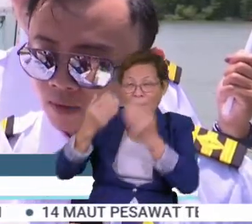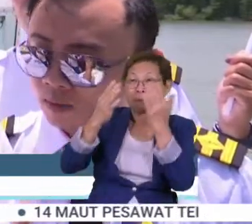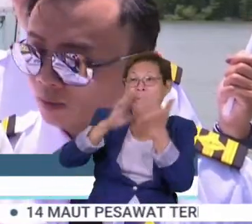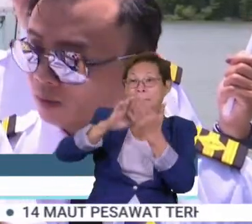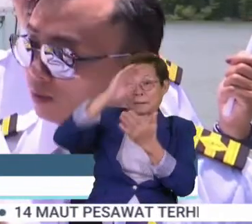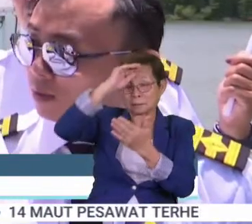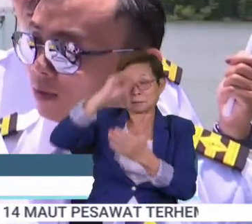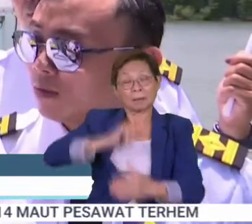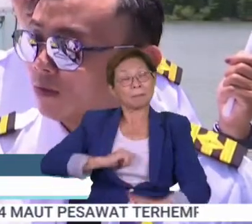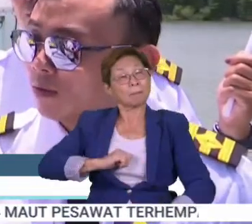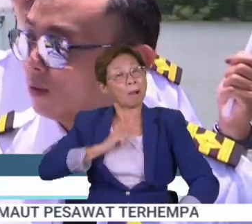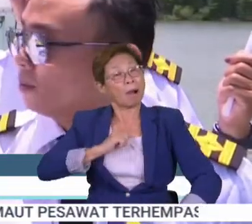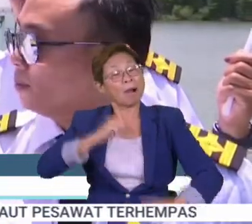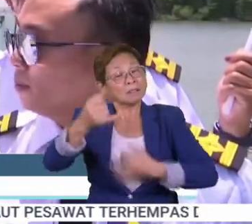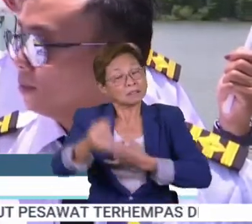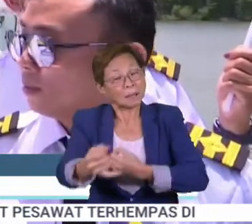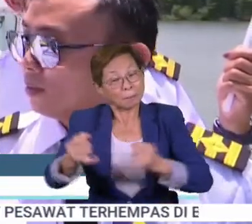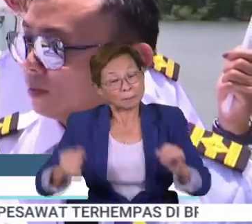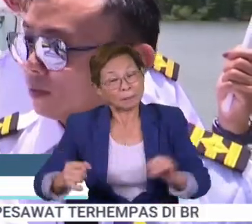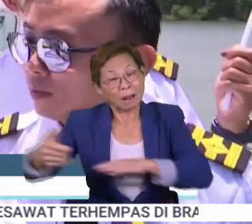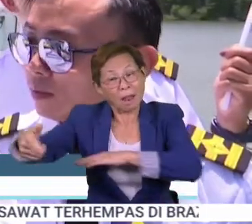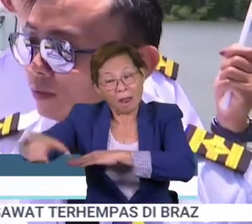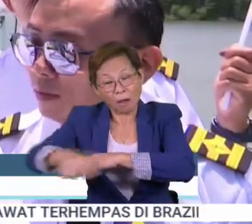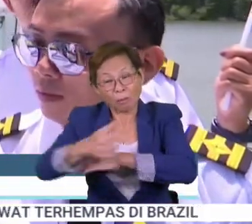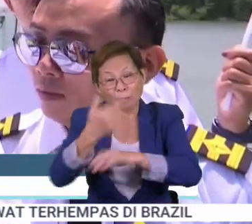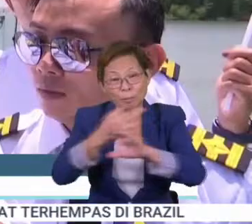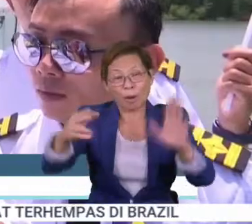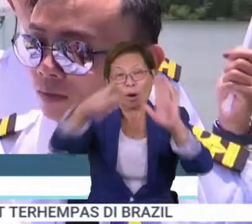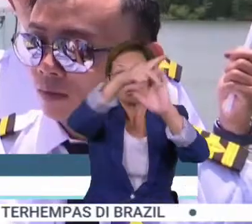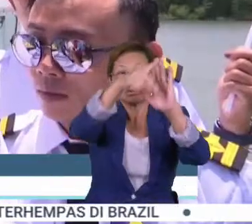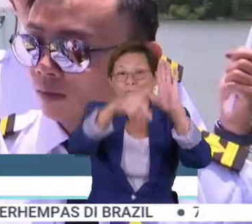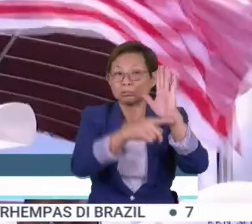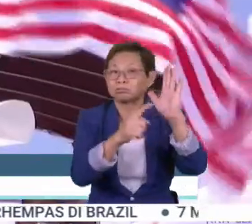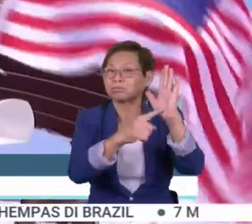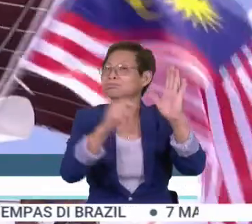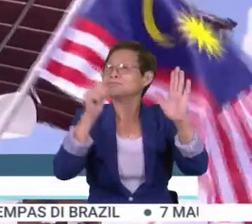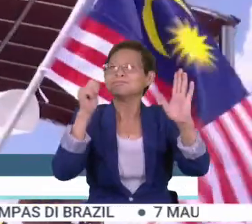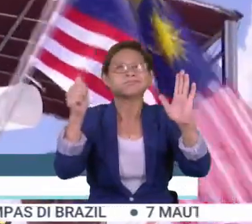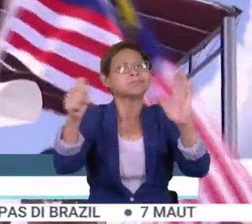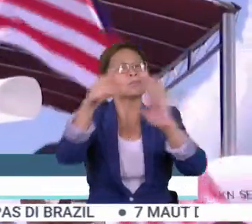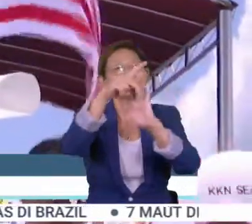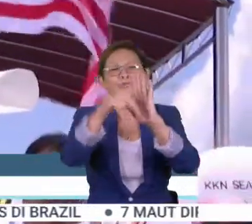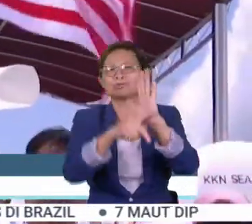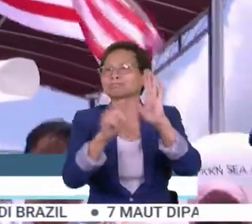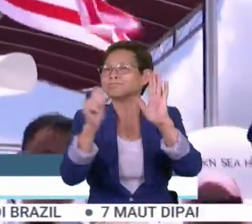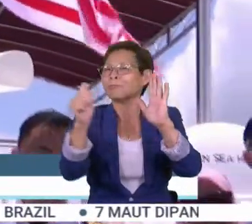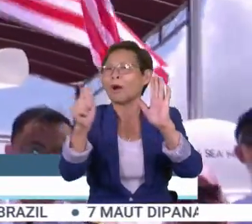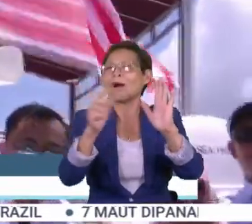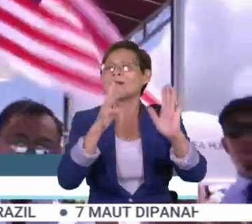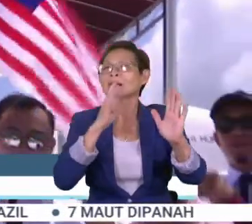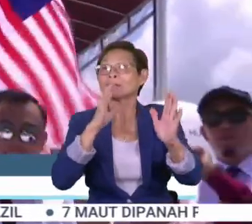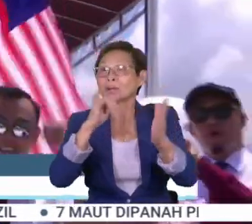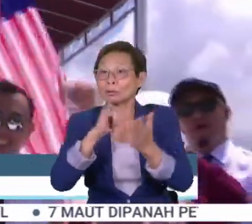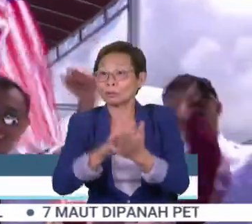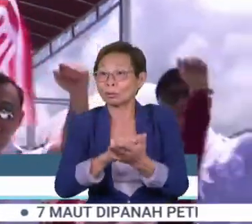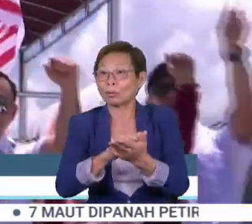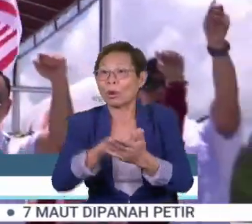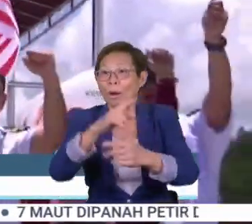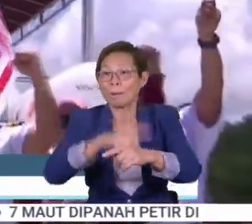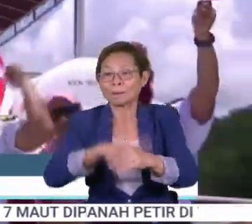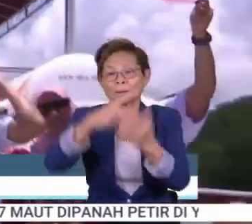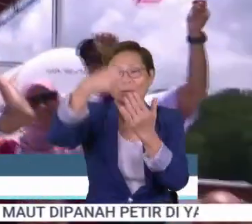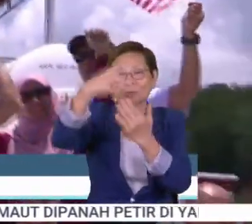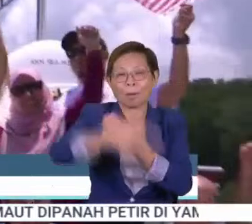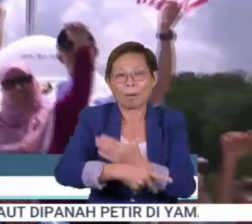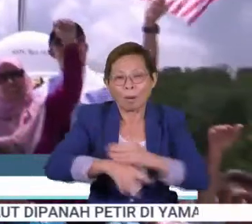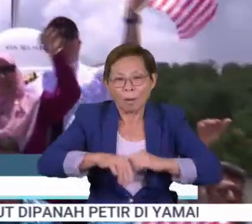bangga. Sebab Jabatan Laut menyediakan satu kursus yang cukup baik. Beliau berkata demikian ketika